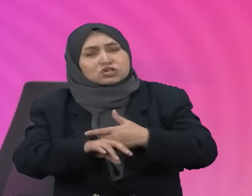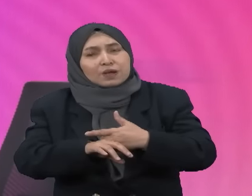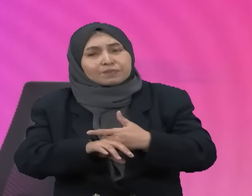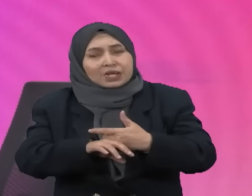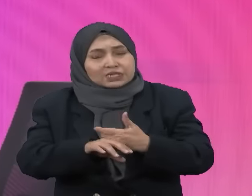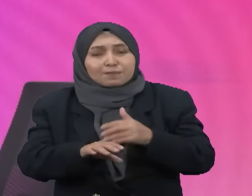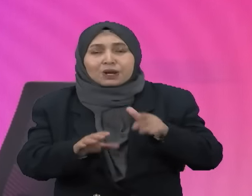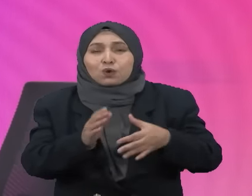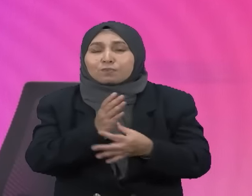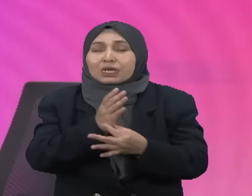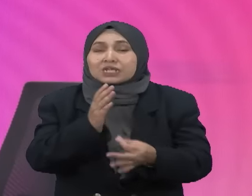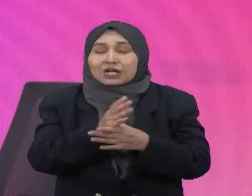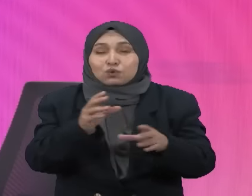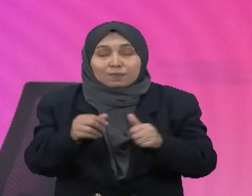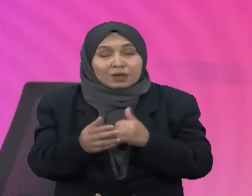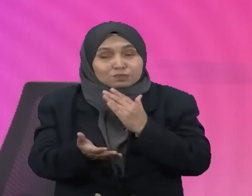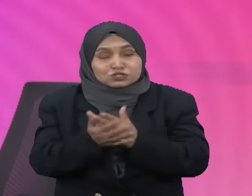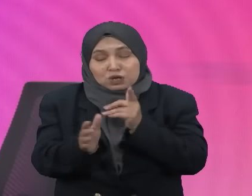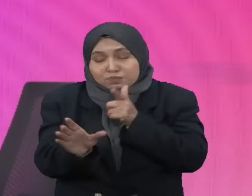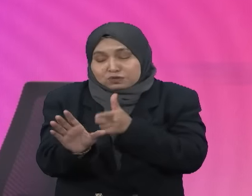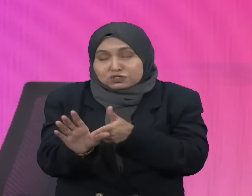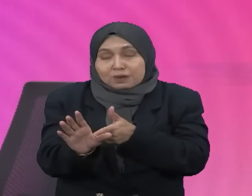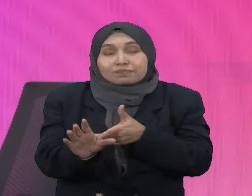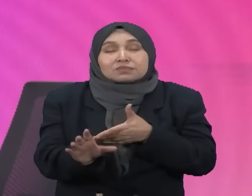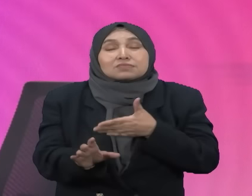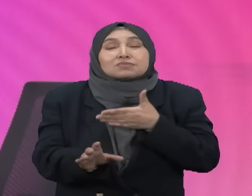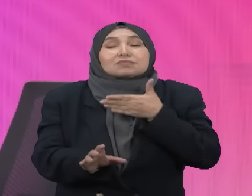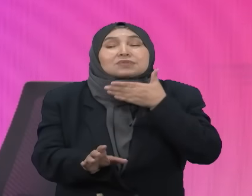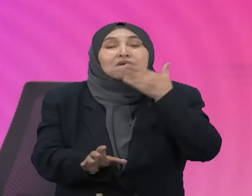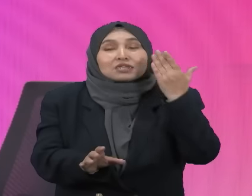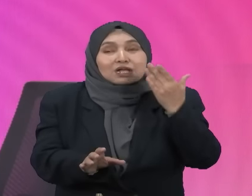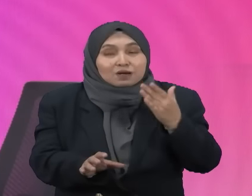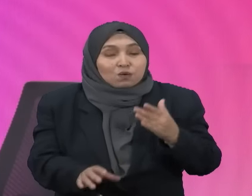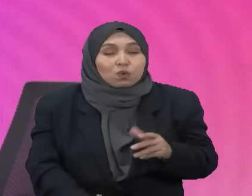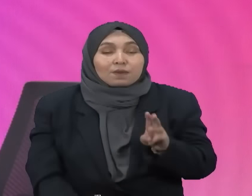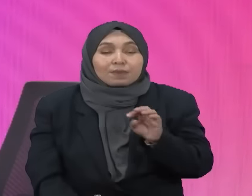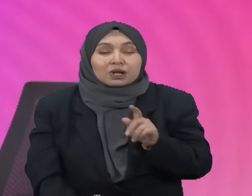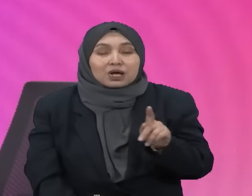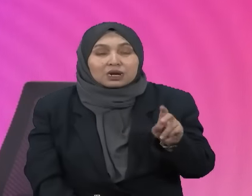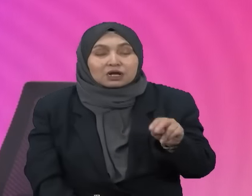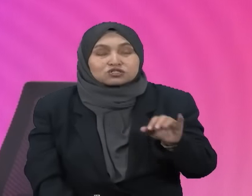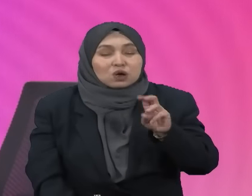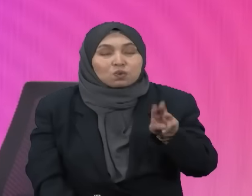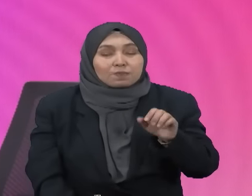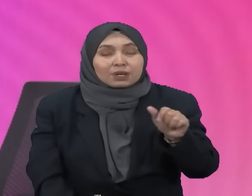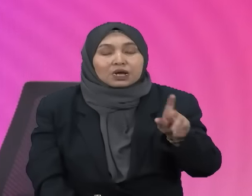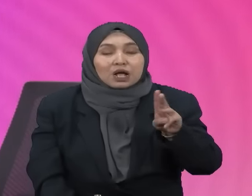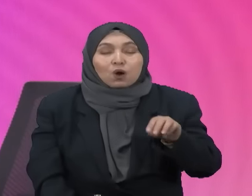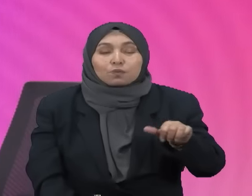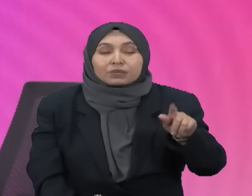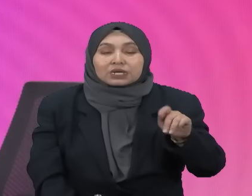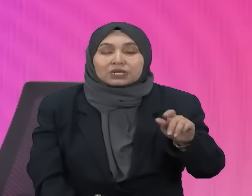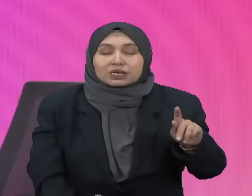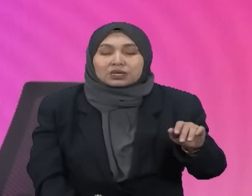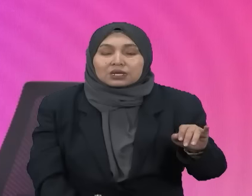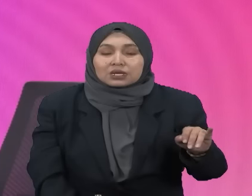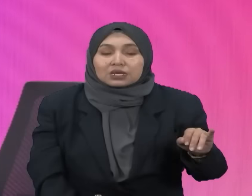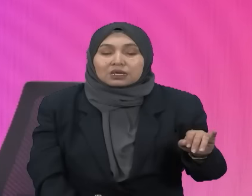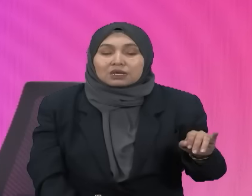tu habis, kita ambil berhenti dulu isi minyak. Ambil nafas dulu. Wa ma kana jawab qaumihi